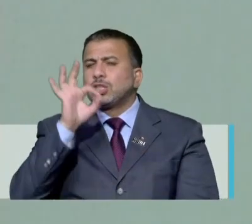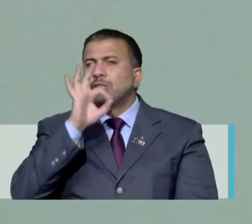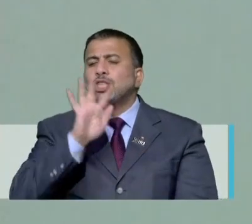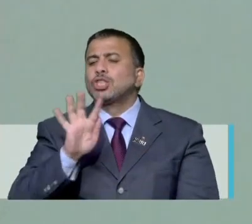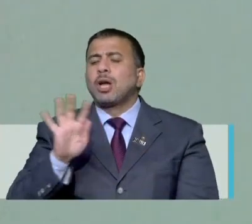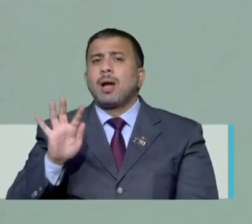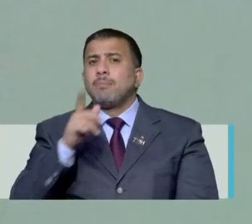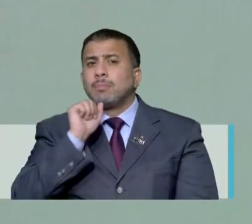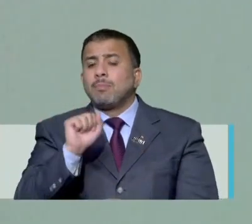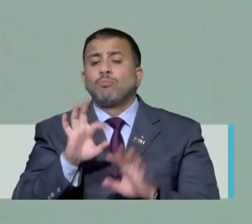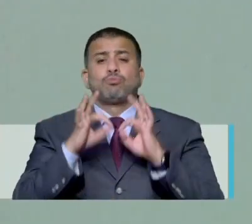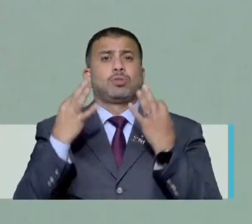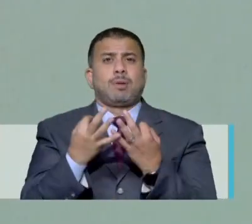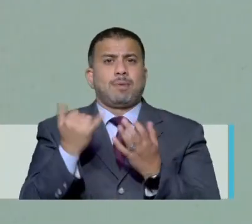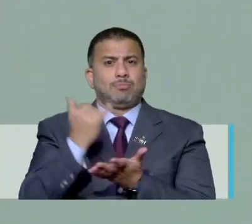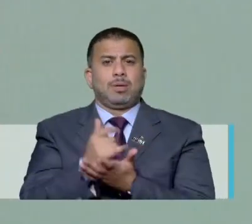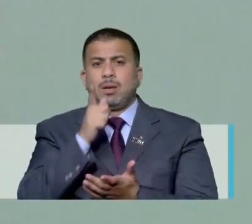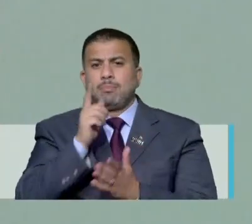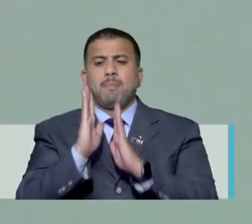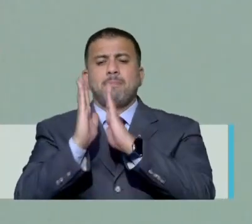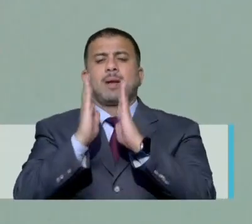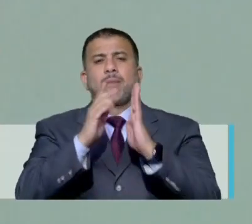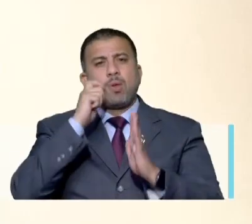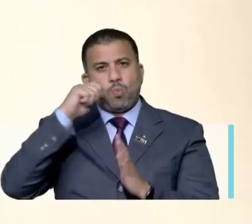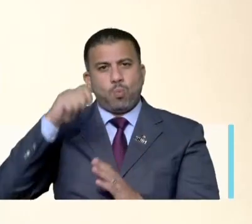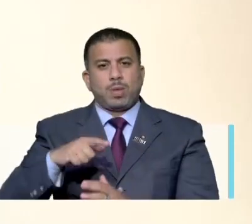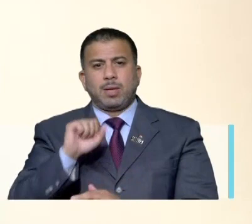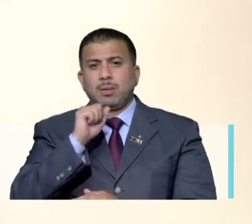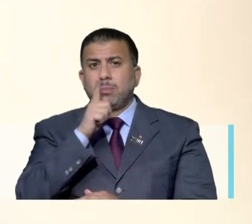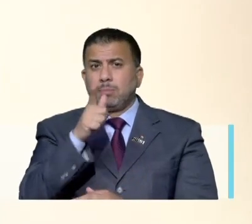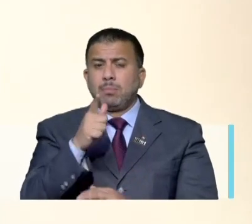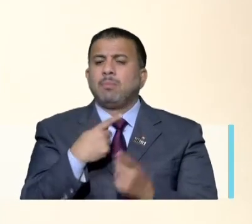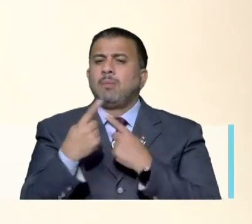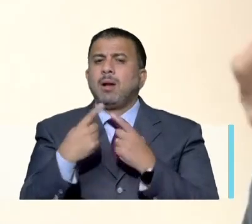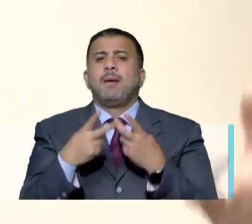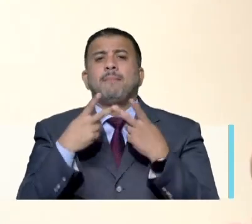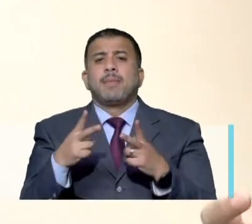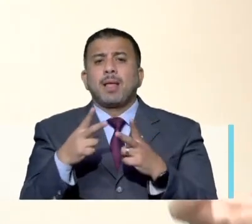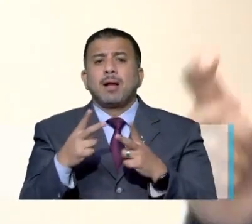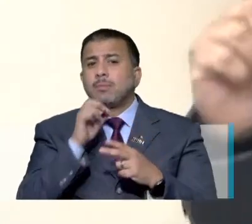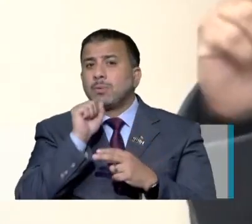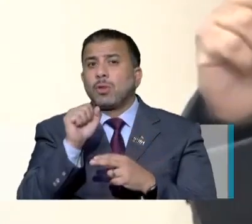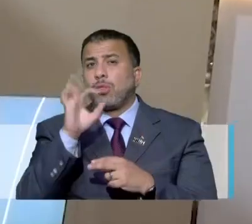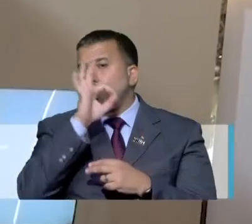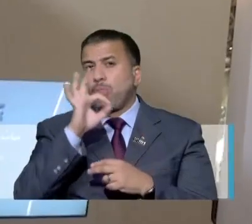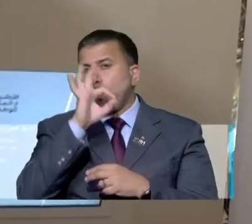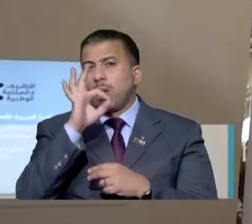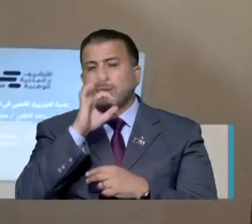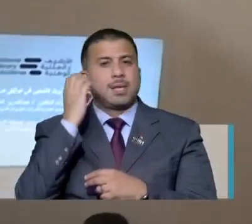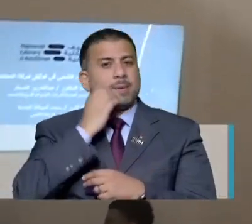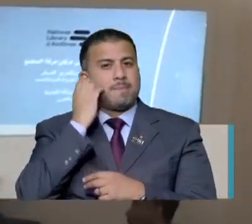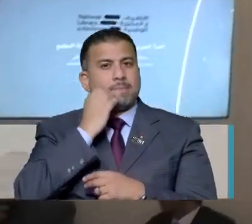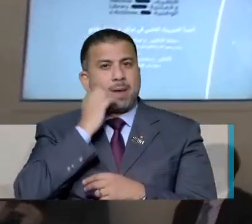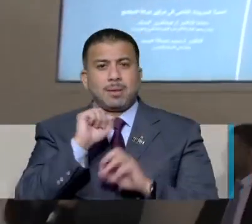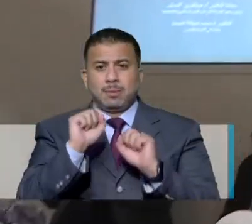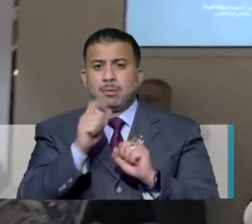المجتمع، ونظمها جناح الأرشيف والمكتبة الوطنية، وتناولت بدايات توثيق التراث الإماراتي،